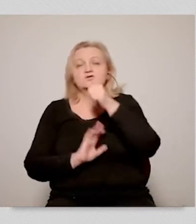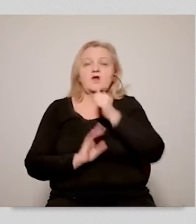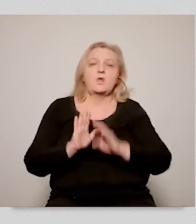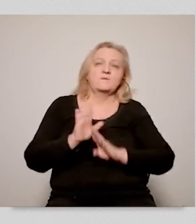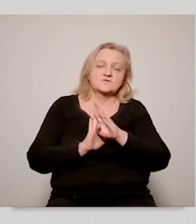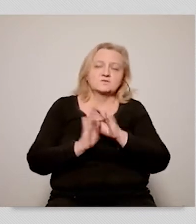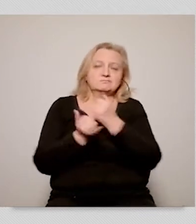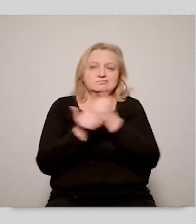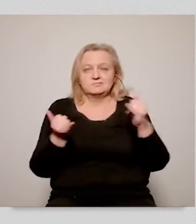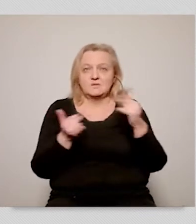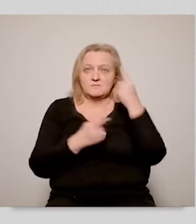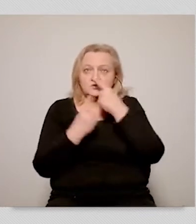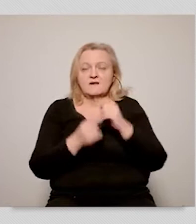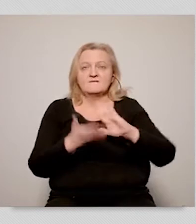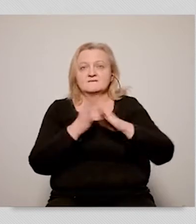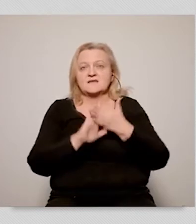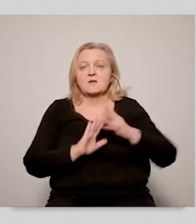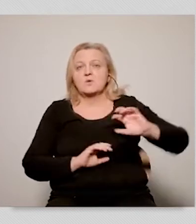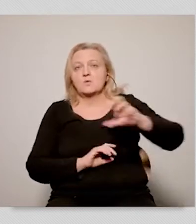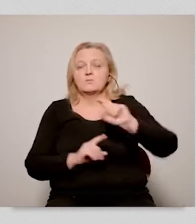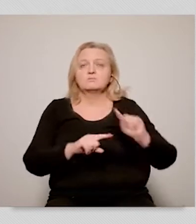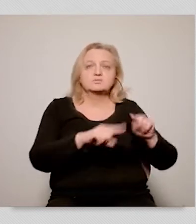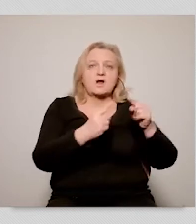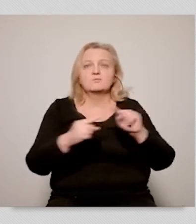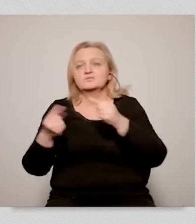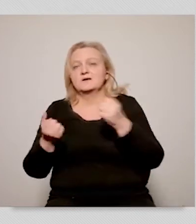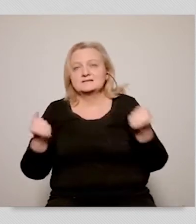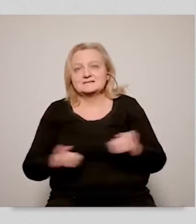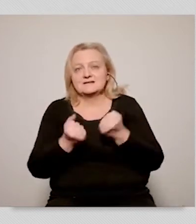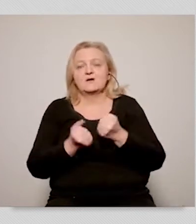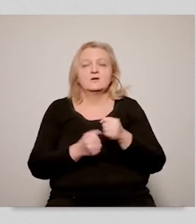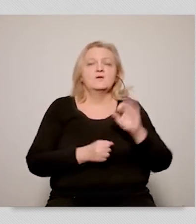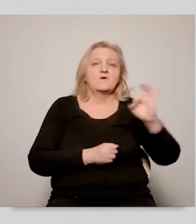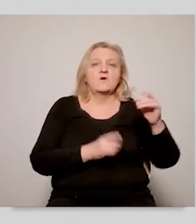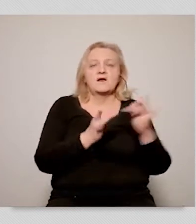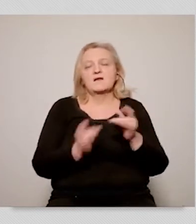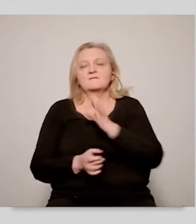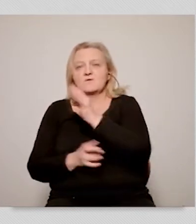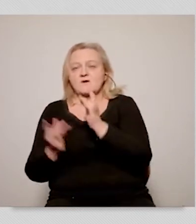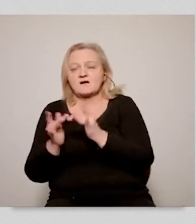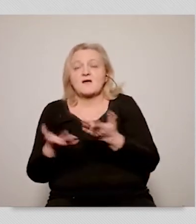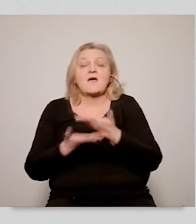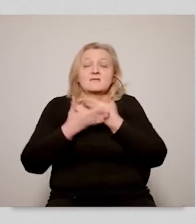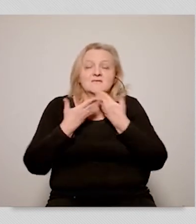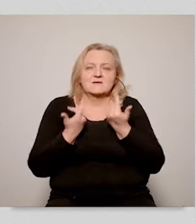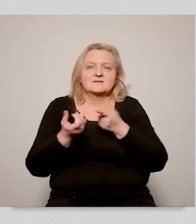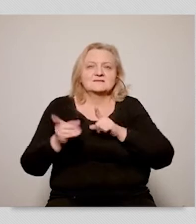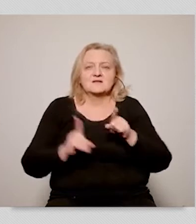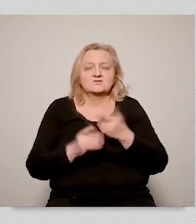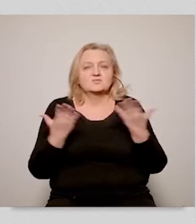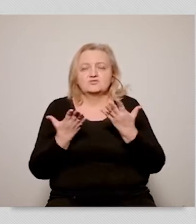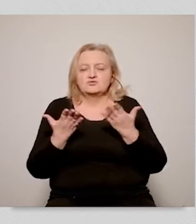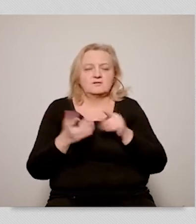wzrostu. I oni nawzajem się przekonują, która ścieżka jest prawidłowa, zapominając, że niezależnie od, którą